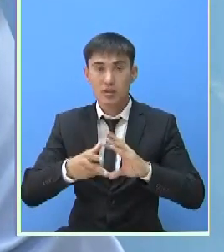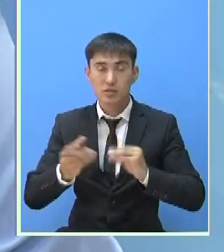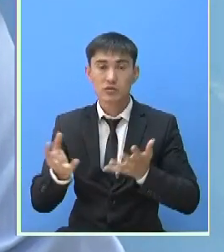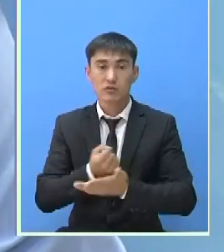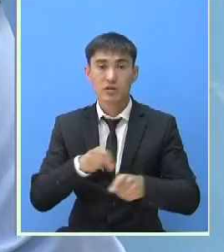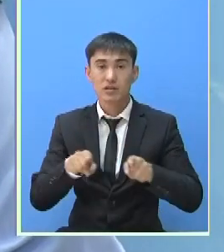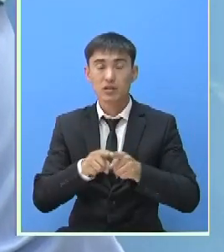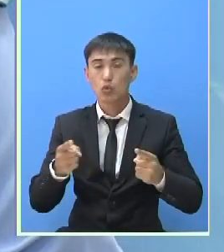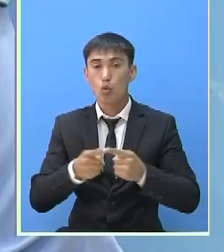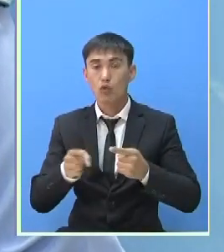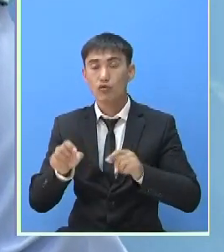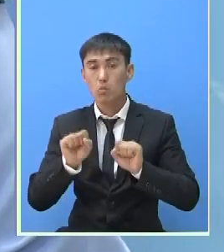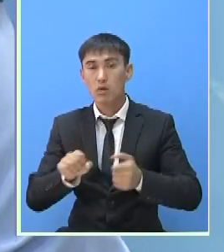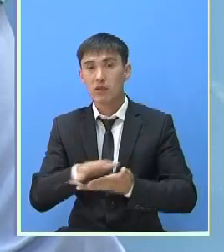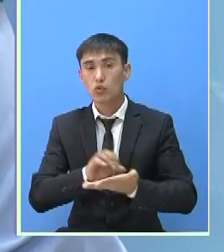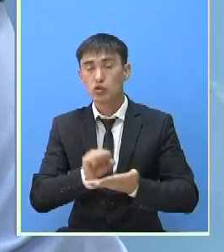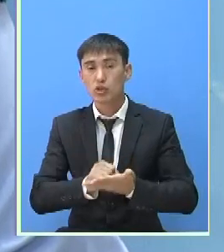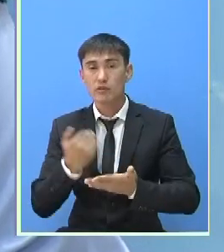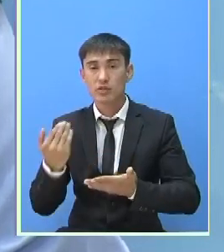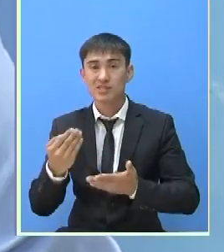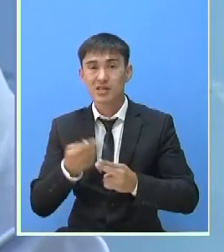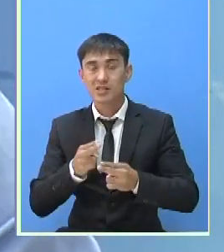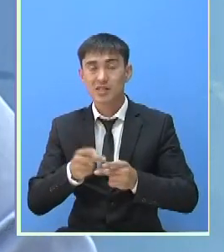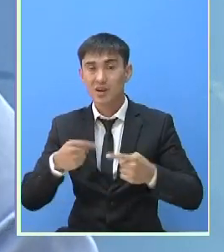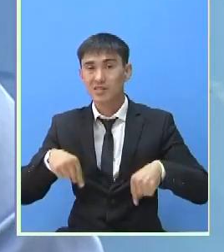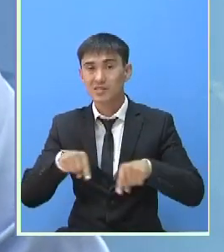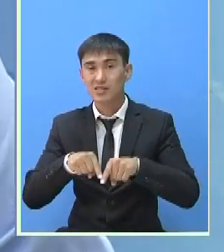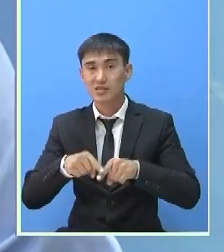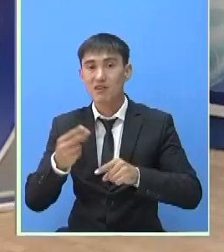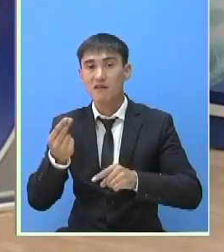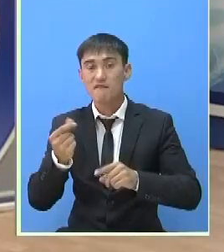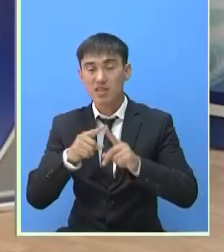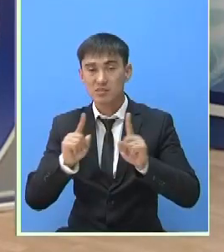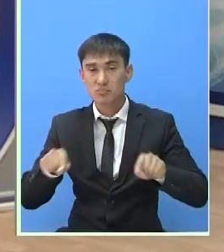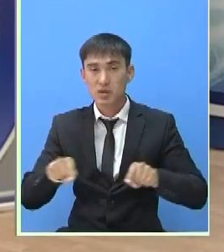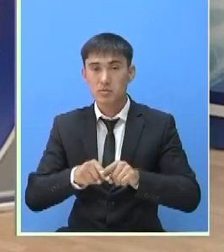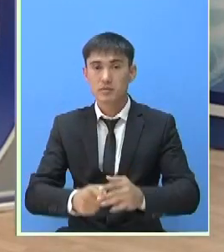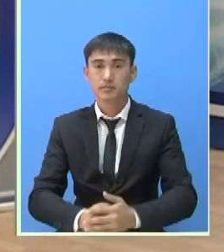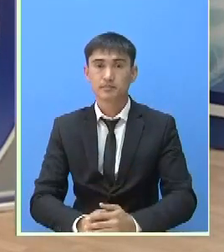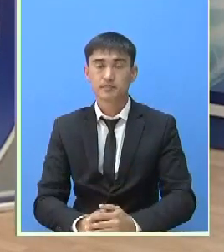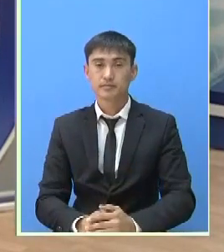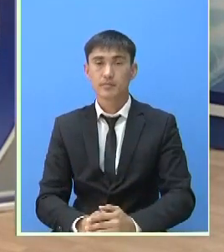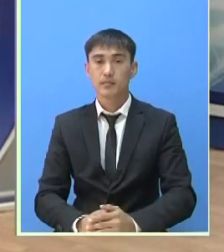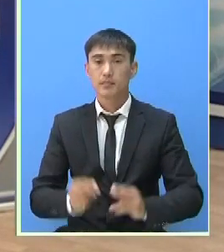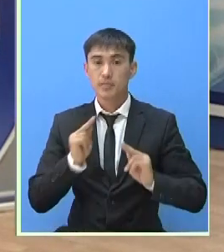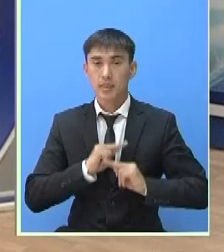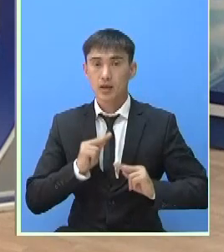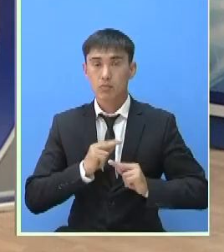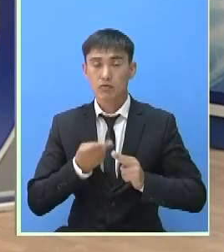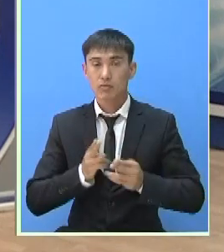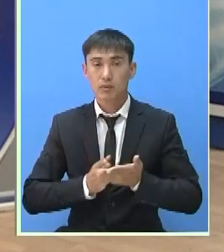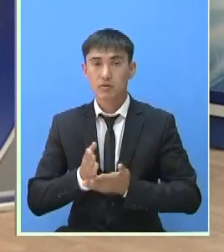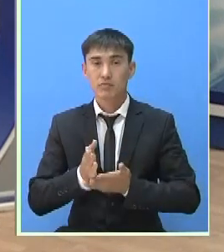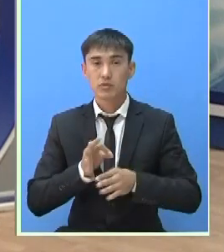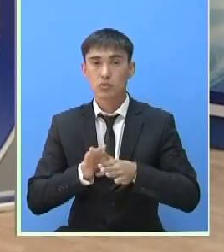такие уголовные правонарушения в отношении этих организаторов именно финансовых пирамид. То есть работа нам в данном